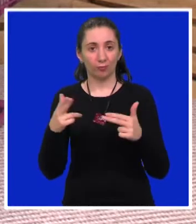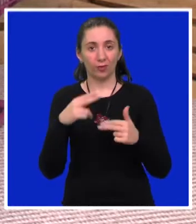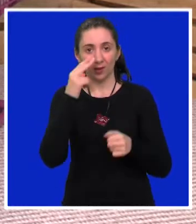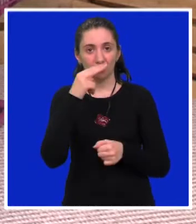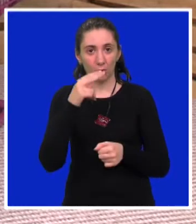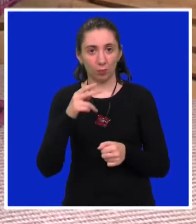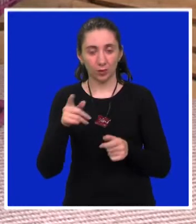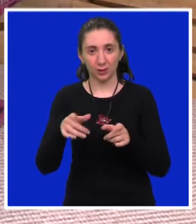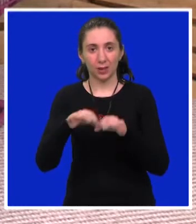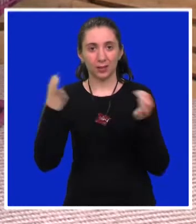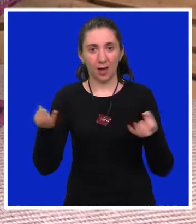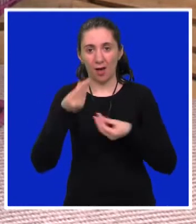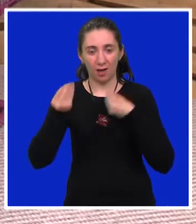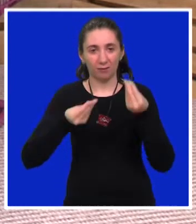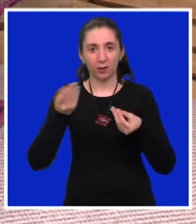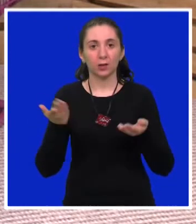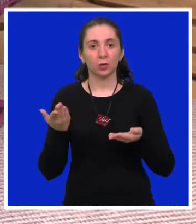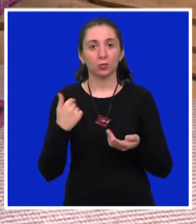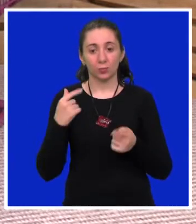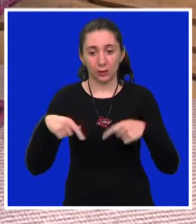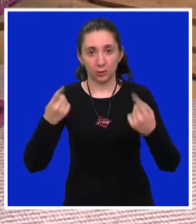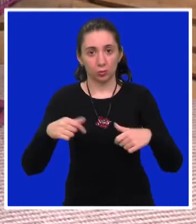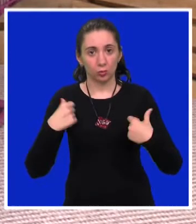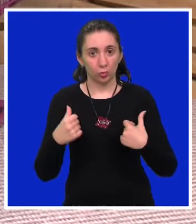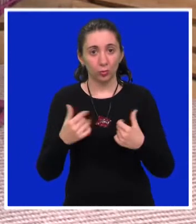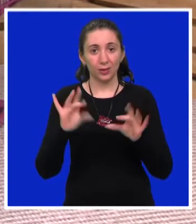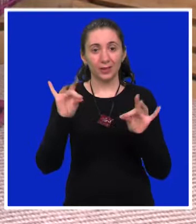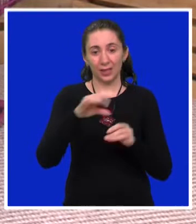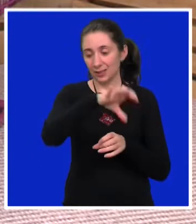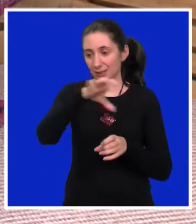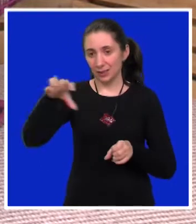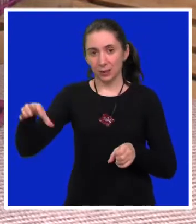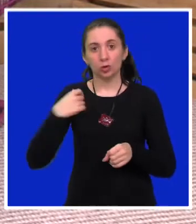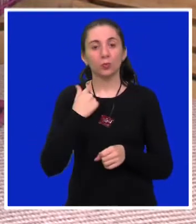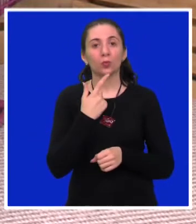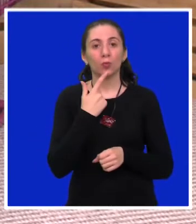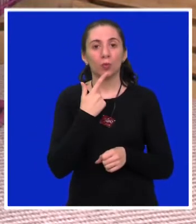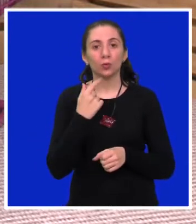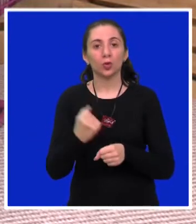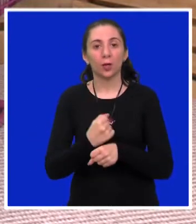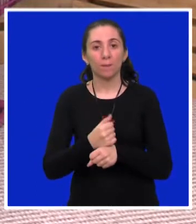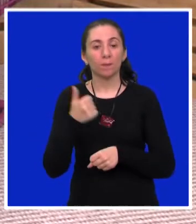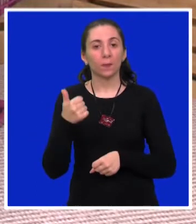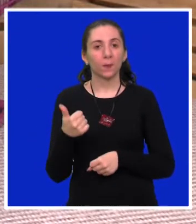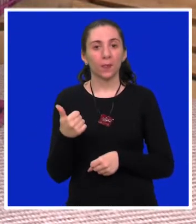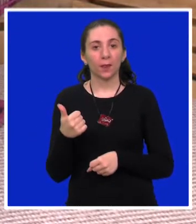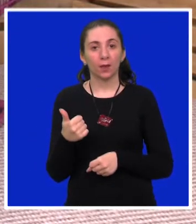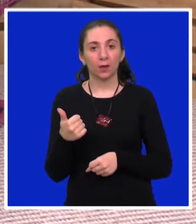povratne informacije sa ovih javnih tribina, gdje ćemo mi sljedeće godine na nekih desetak lokacija pokušati